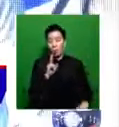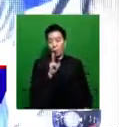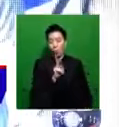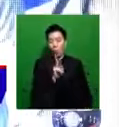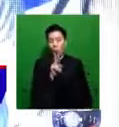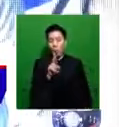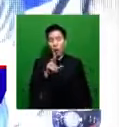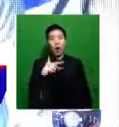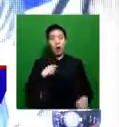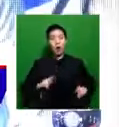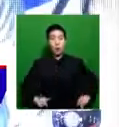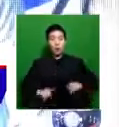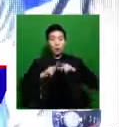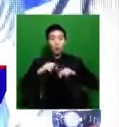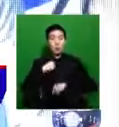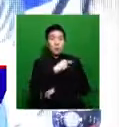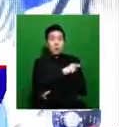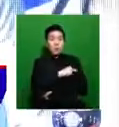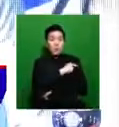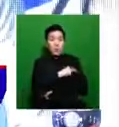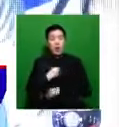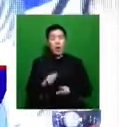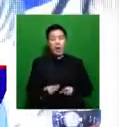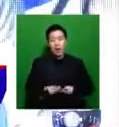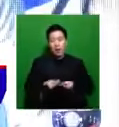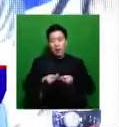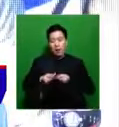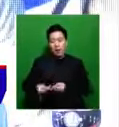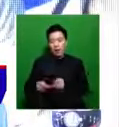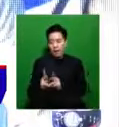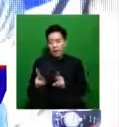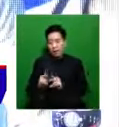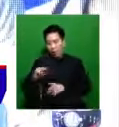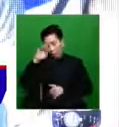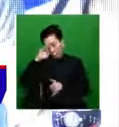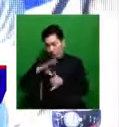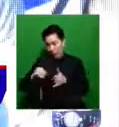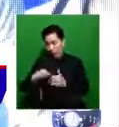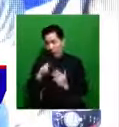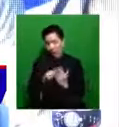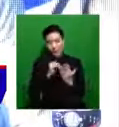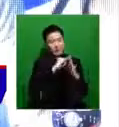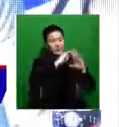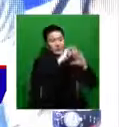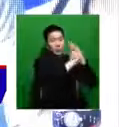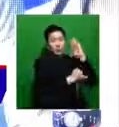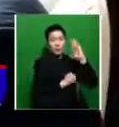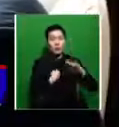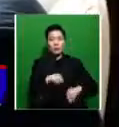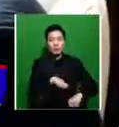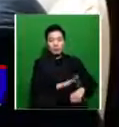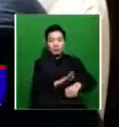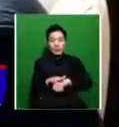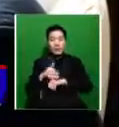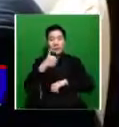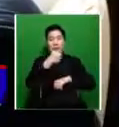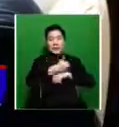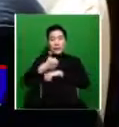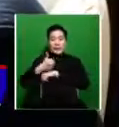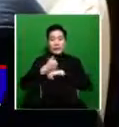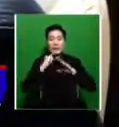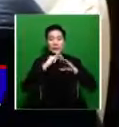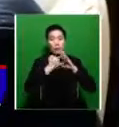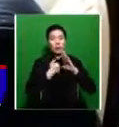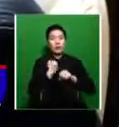าทางกระทรวงสาธารณสุขเนี่ยได้ให้ออกมาตรการให้คณะกรรมการโรคติดต่อจังหวัดดำเนินการแล้วเนี่ยเขาก็จะแจ้งผู้ว่าราชการจังหวัดให้ดำเนิน